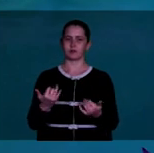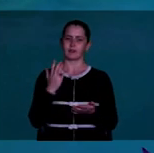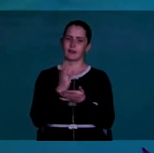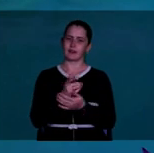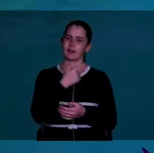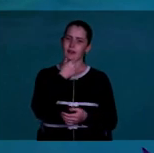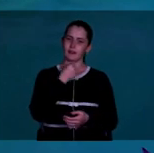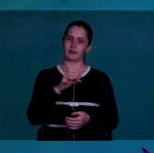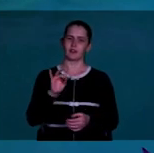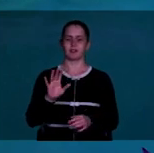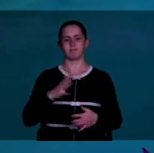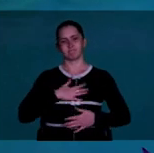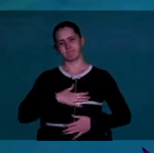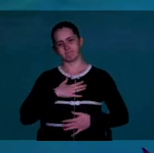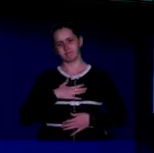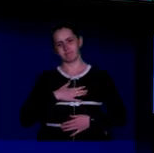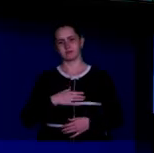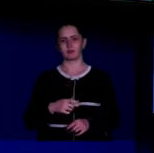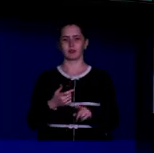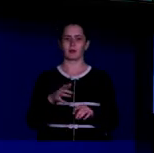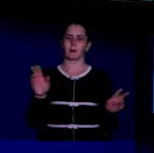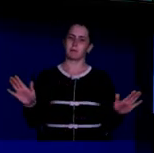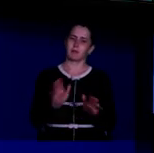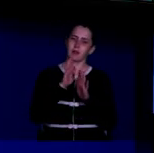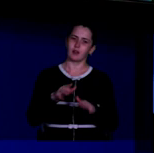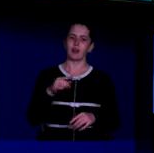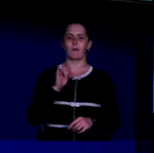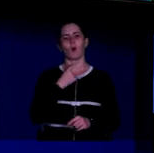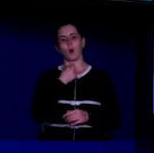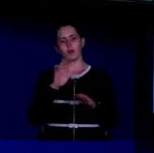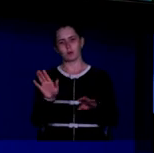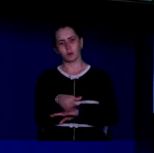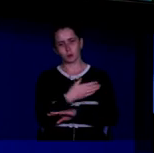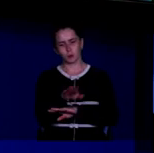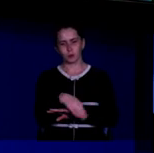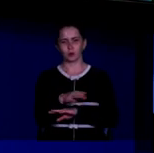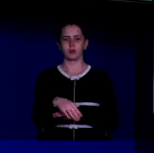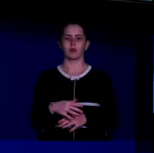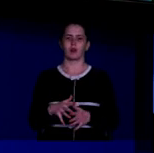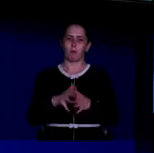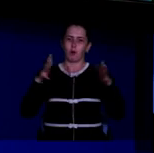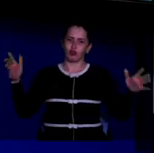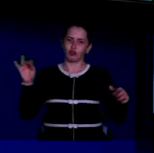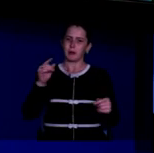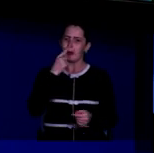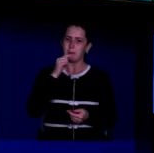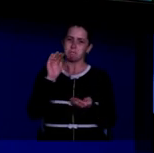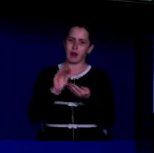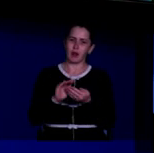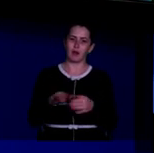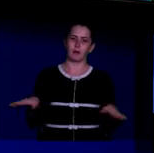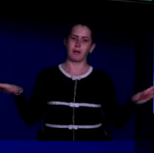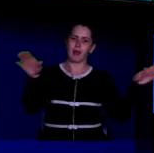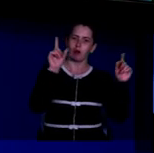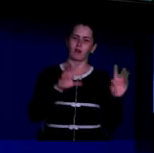Есть красивые и невзрачные, певчие и безголосые, большие и маленькие,